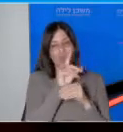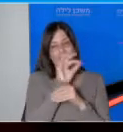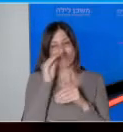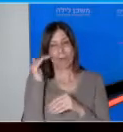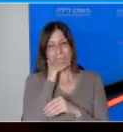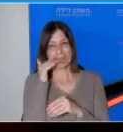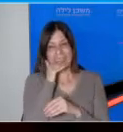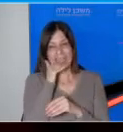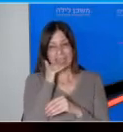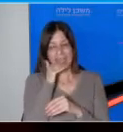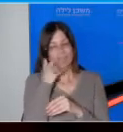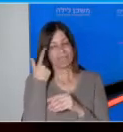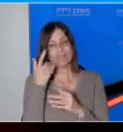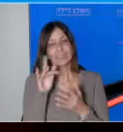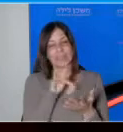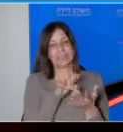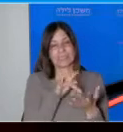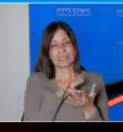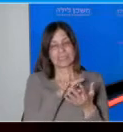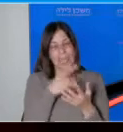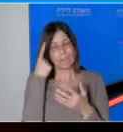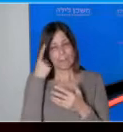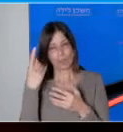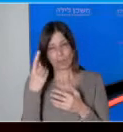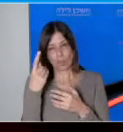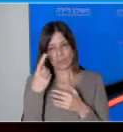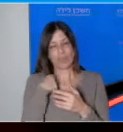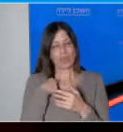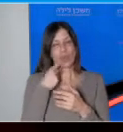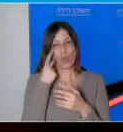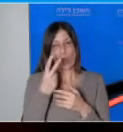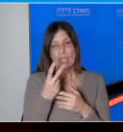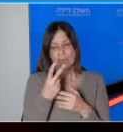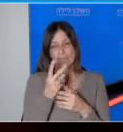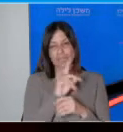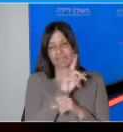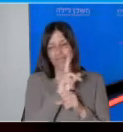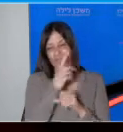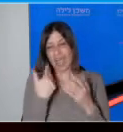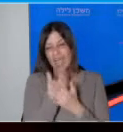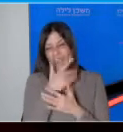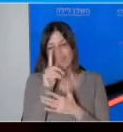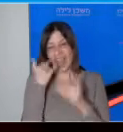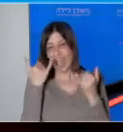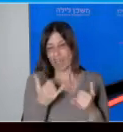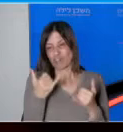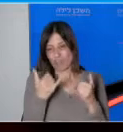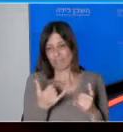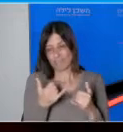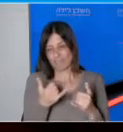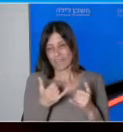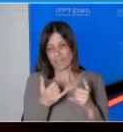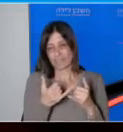פסח, שאתה יודע, זה נמצא איפשהו במודעות, ואנחנו רואים איזשהו עידן חדש, אבל כרגע,